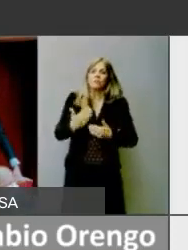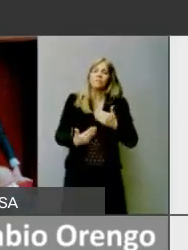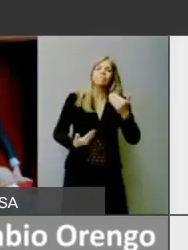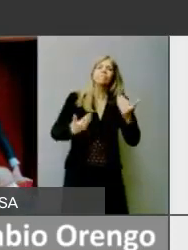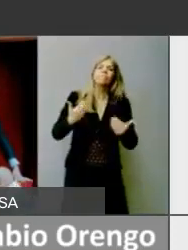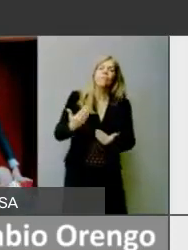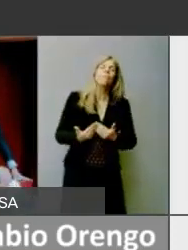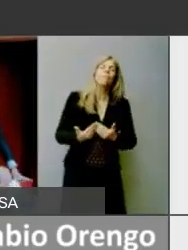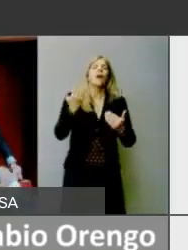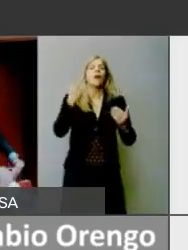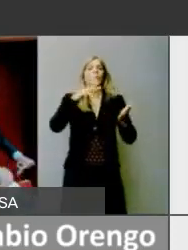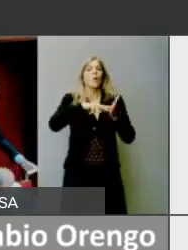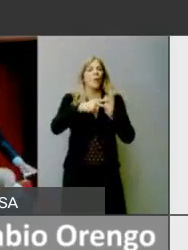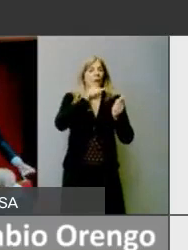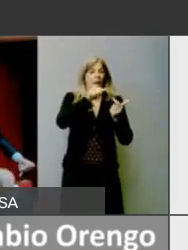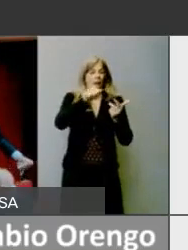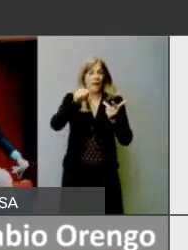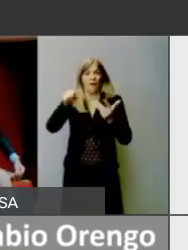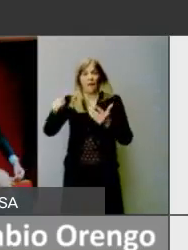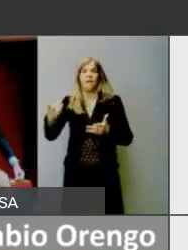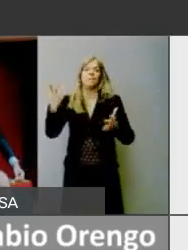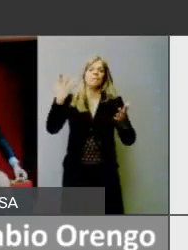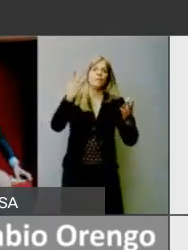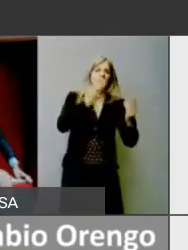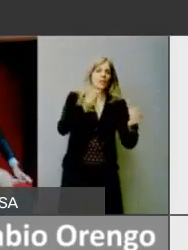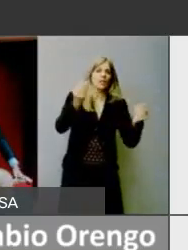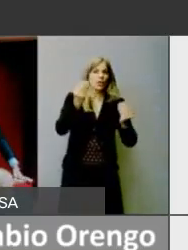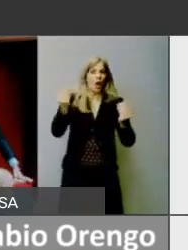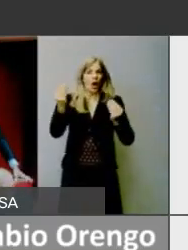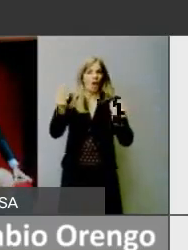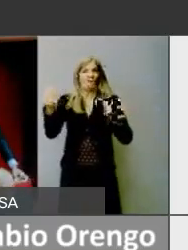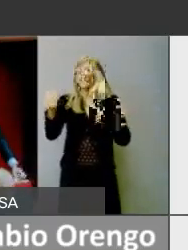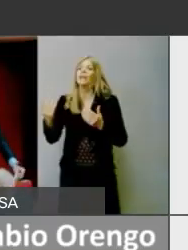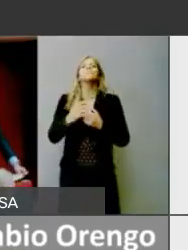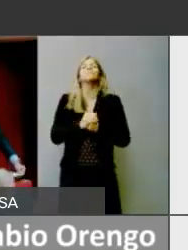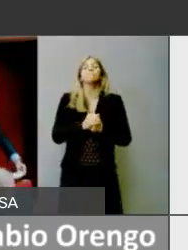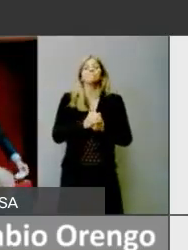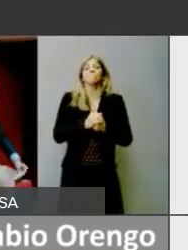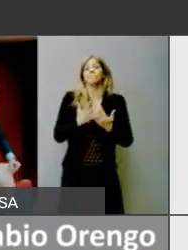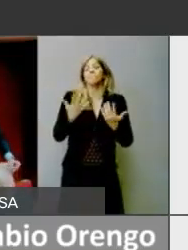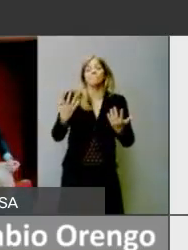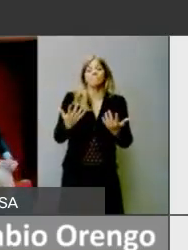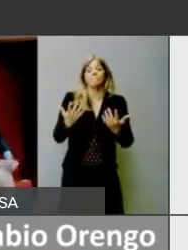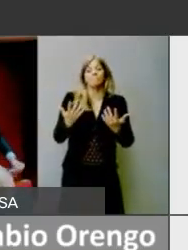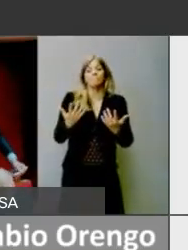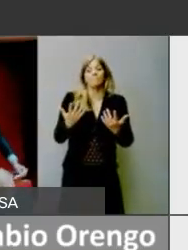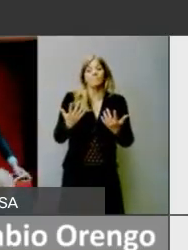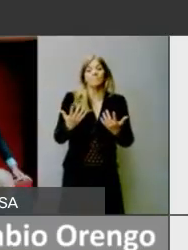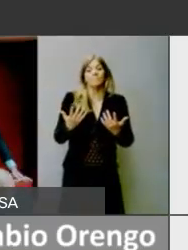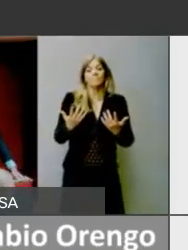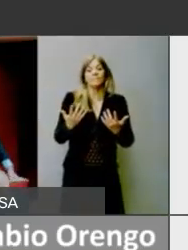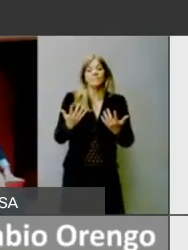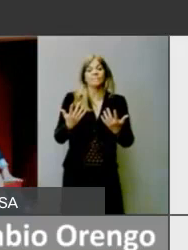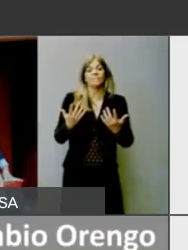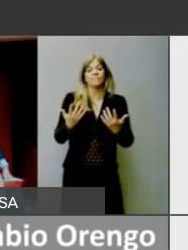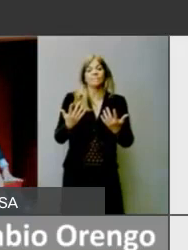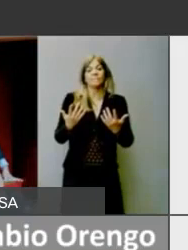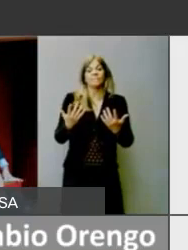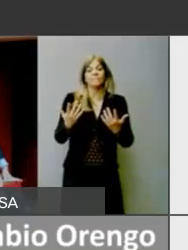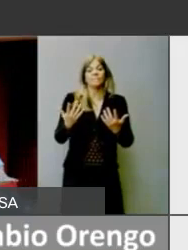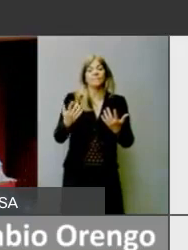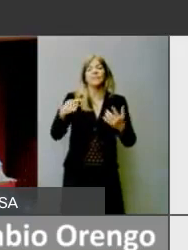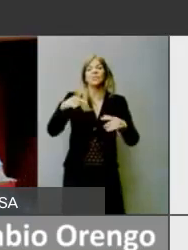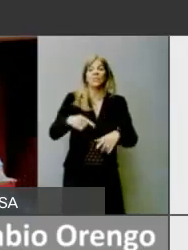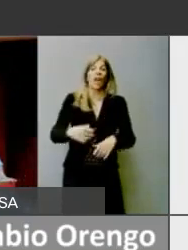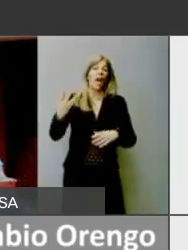problemi e risolverli. Se non sono riusciti a risolversi, essendo tanti casi in questo primo